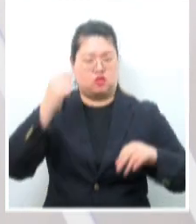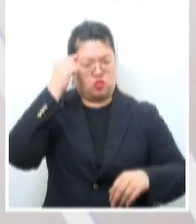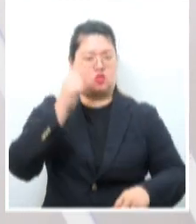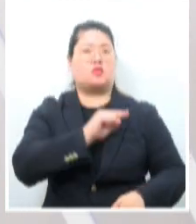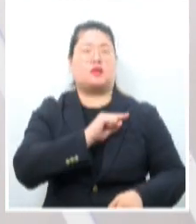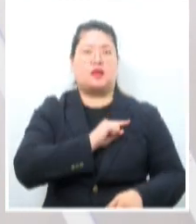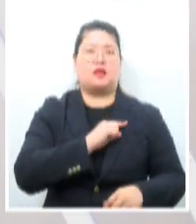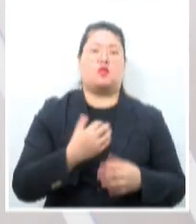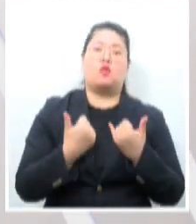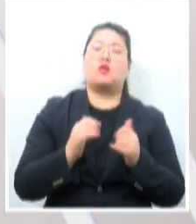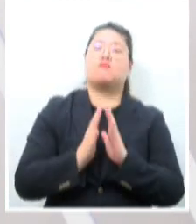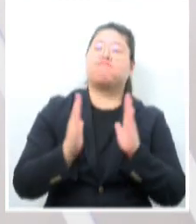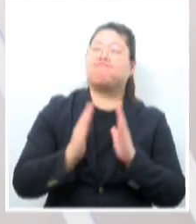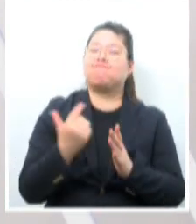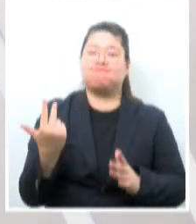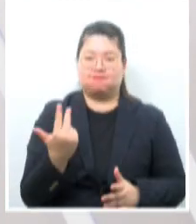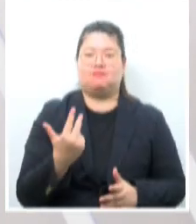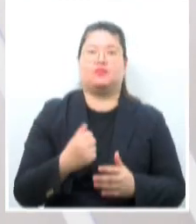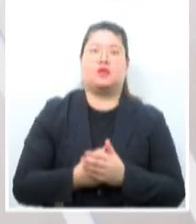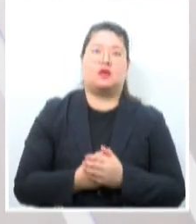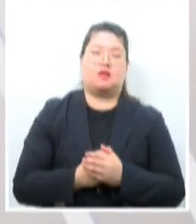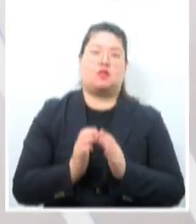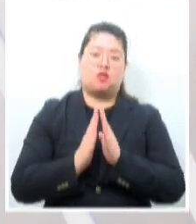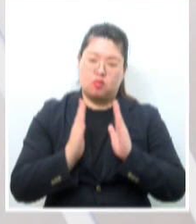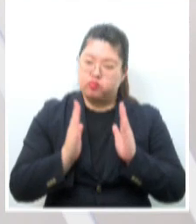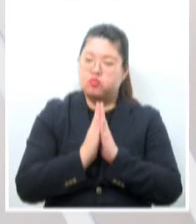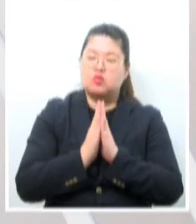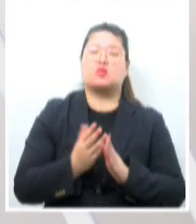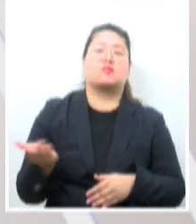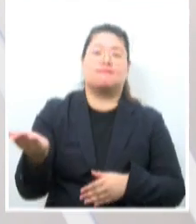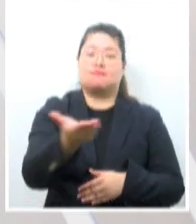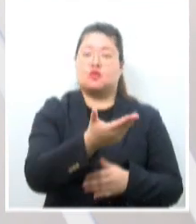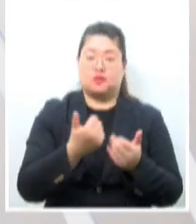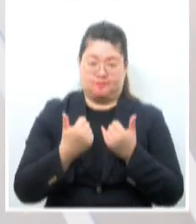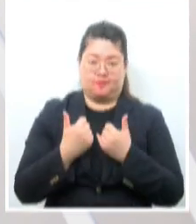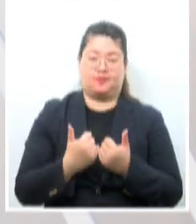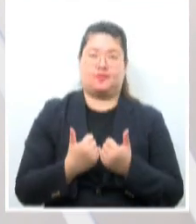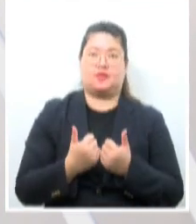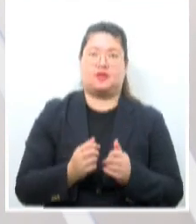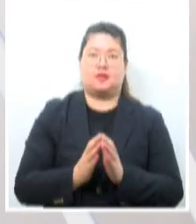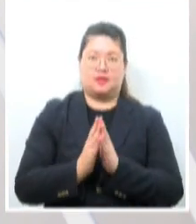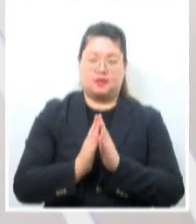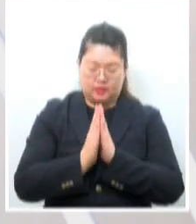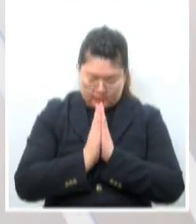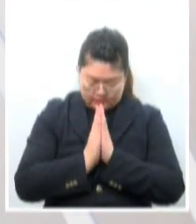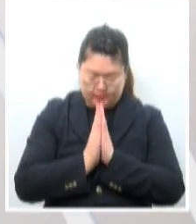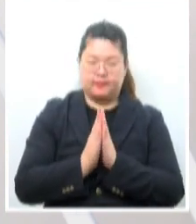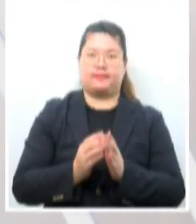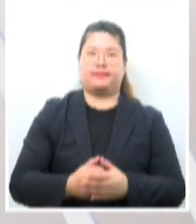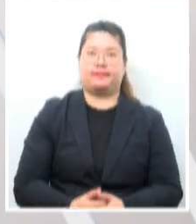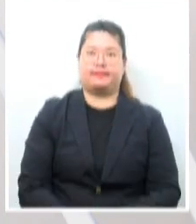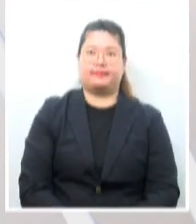ต้องขอขอบคุณนะคะทั้ง3ท่านเลยนะคะและขอบคุณท่านผู้ชมทุกท่านในวันนี้ที่ติดตามรายการเราด้วยนะคะขอบคุณและสวัสดีค่ะ